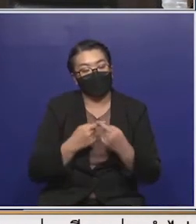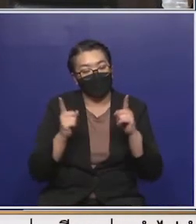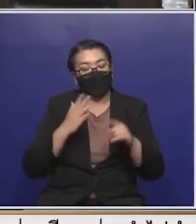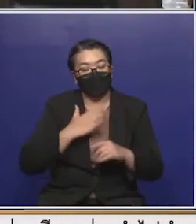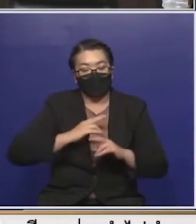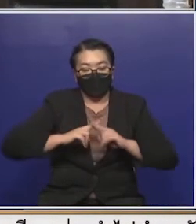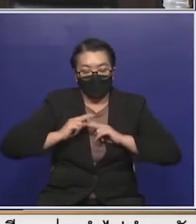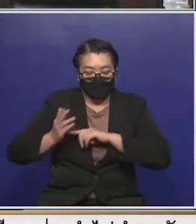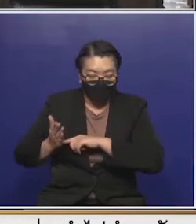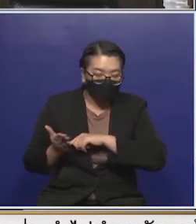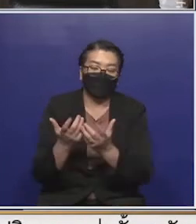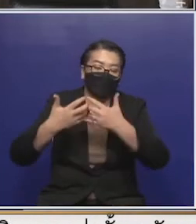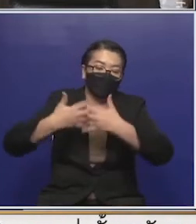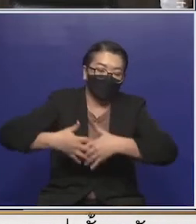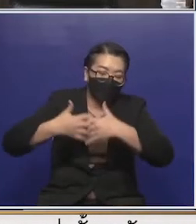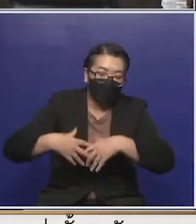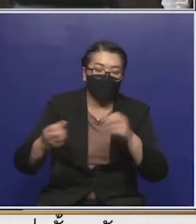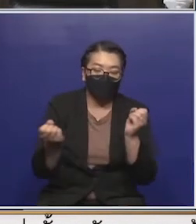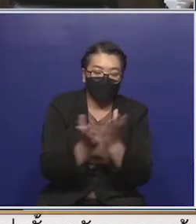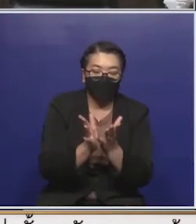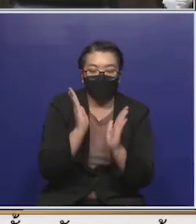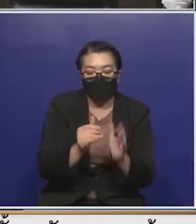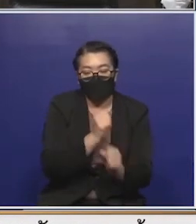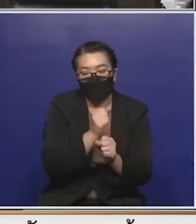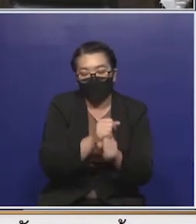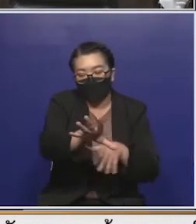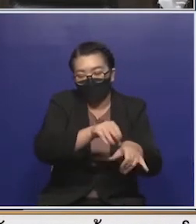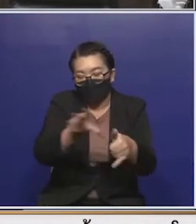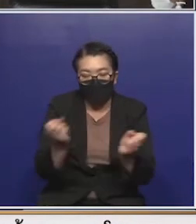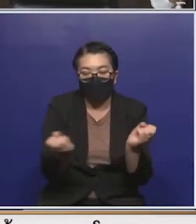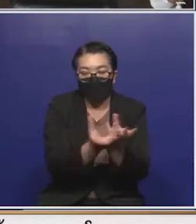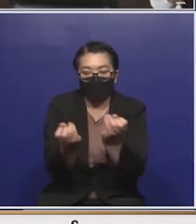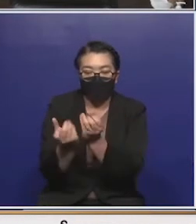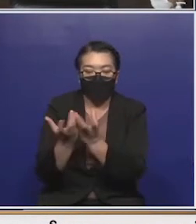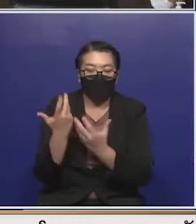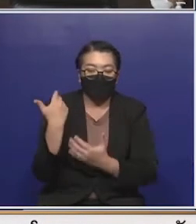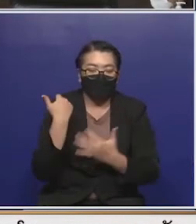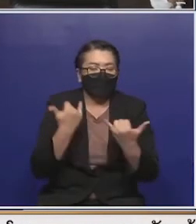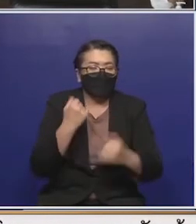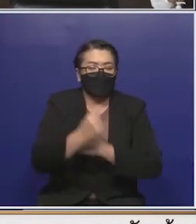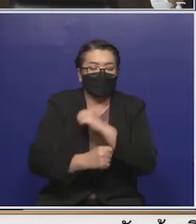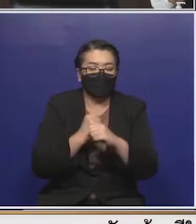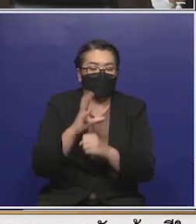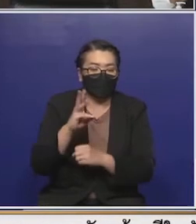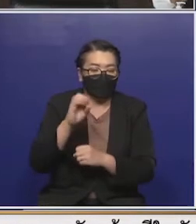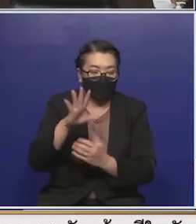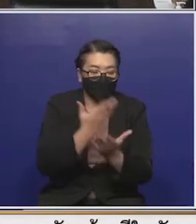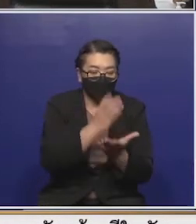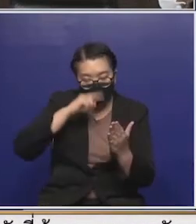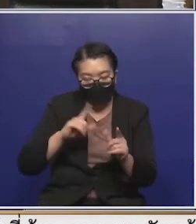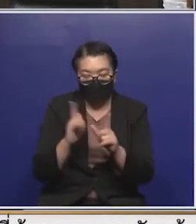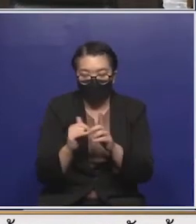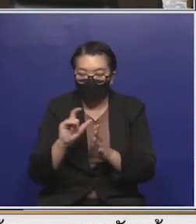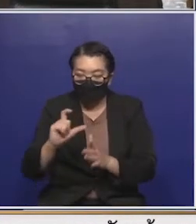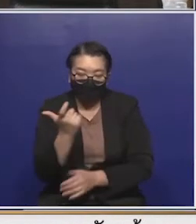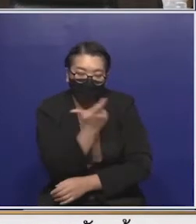ัวเข้ามาเป็ผู้จัการหาวักซีนวันนี้สิ่งทผมเหนใงบปมาณปี 6-5ผมยไมเหนเลยวามส่วนไหนทจะช่วยผู้ประกอบการได้เลย